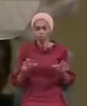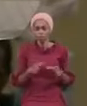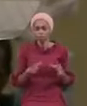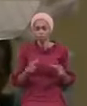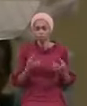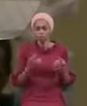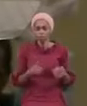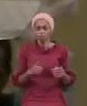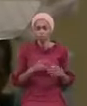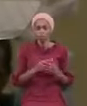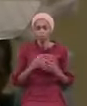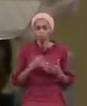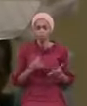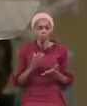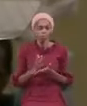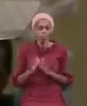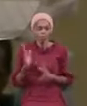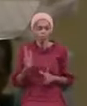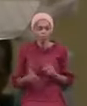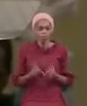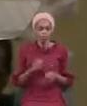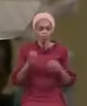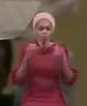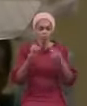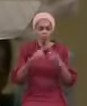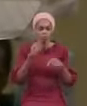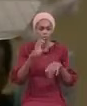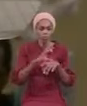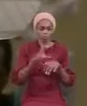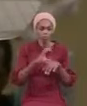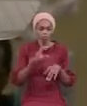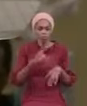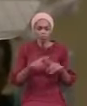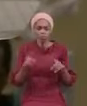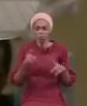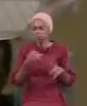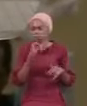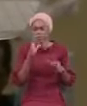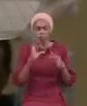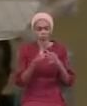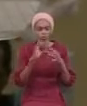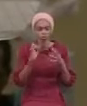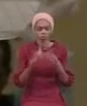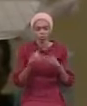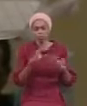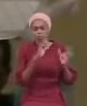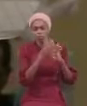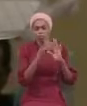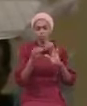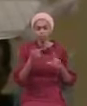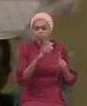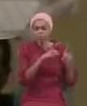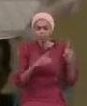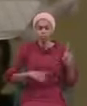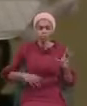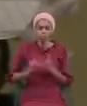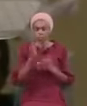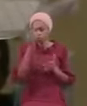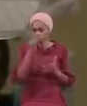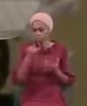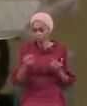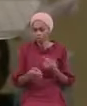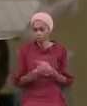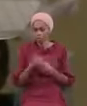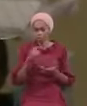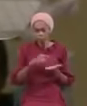connectés sont pas là parce qu'il sont dans le P prés c'est pourquoi ce matin tu te considères c'est un jour de bénion